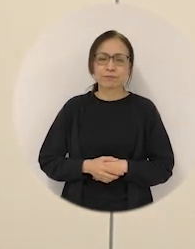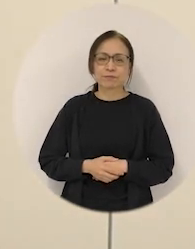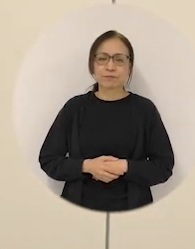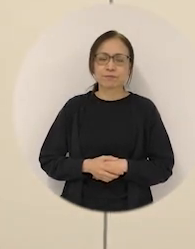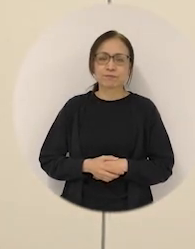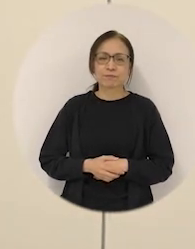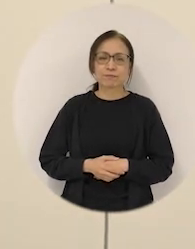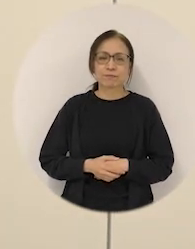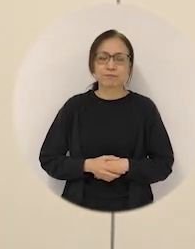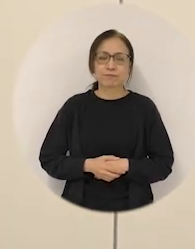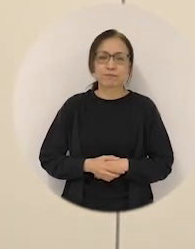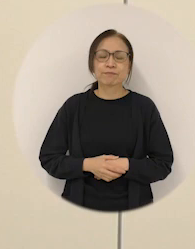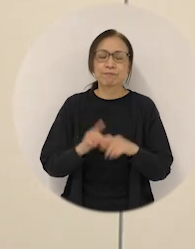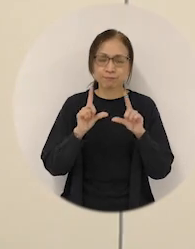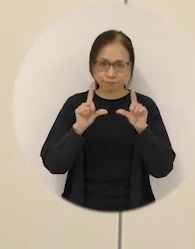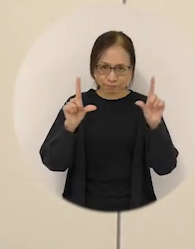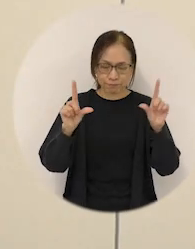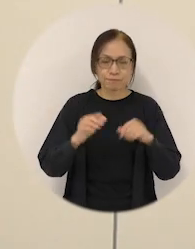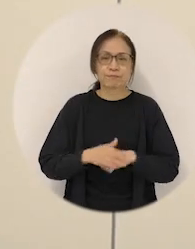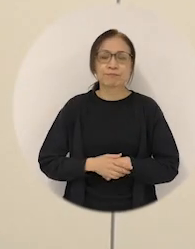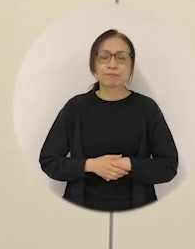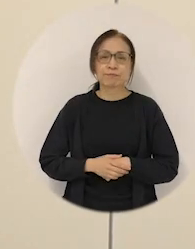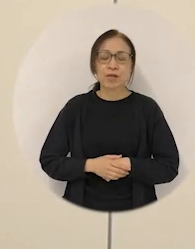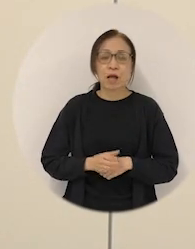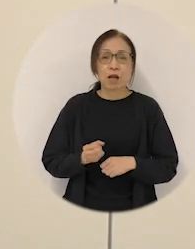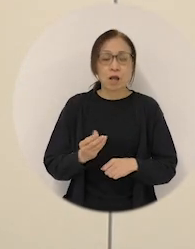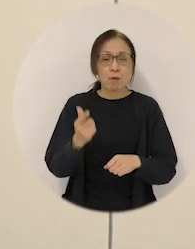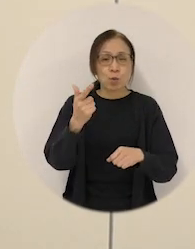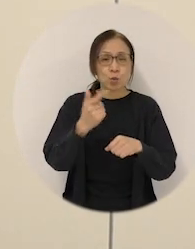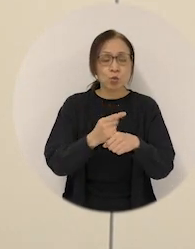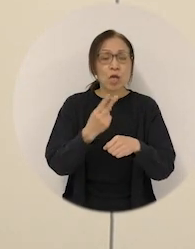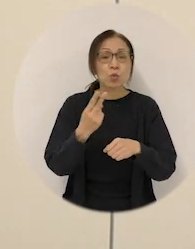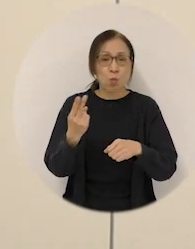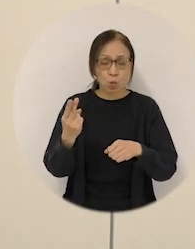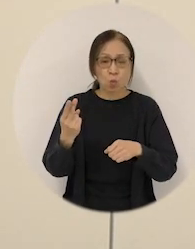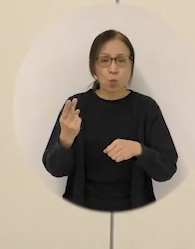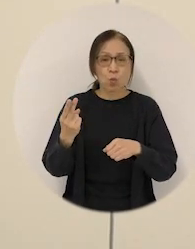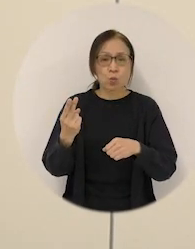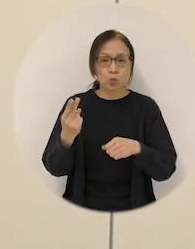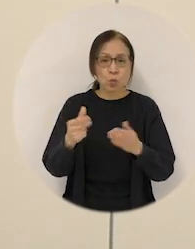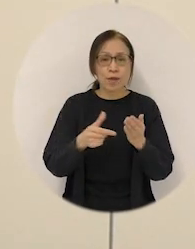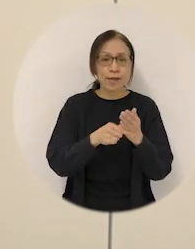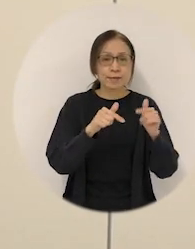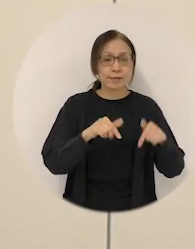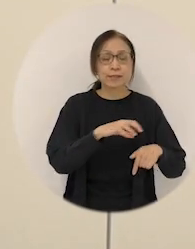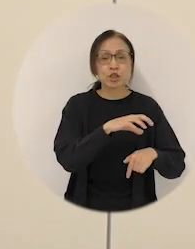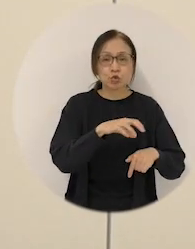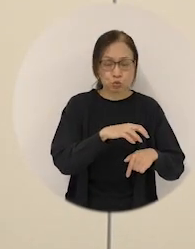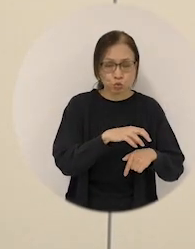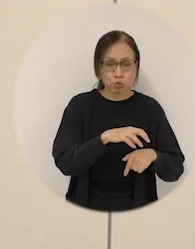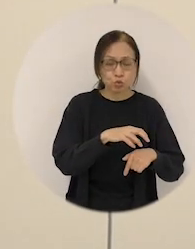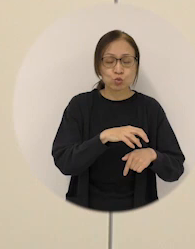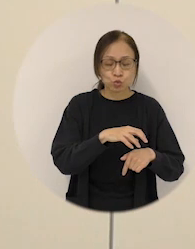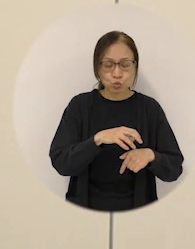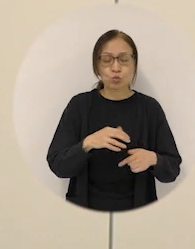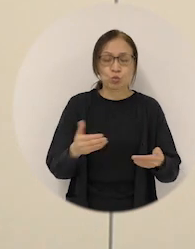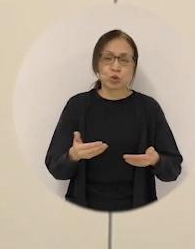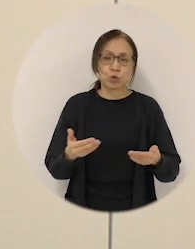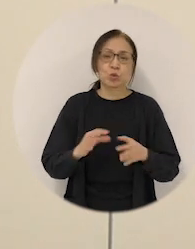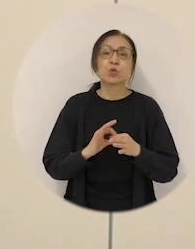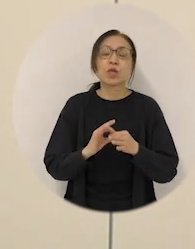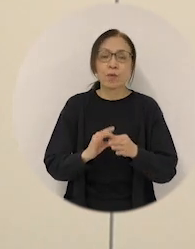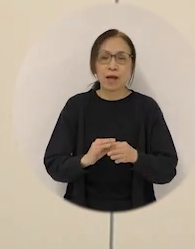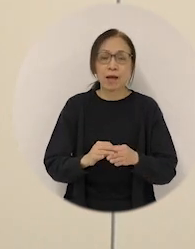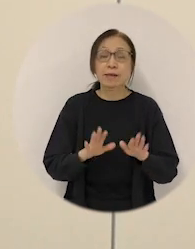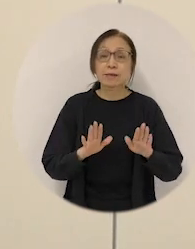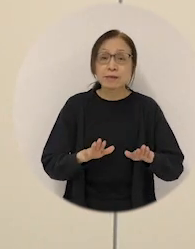すみません、建設部長の小森です。令和6年度のですね、駅西地区の整備事業につきましては、まず今現